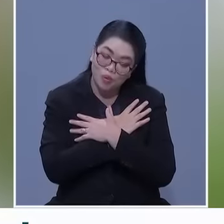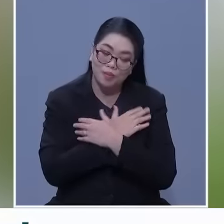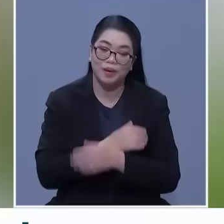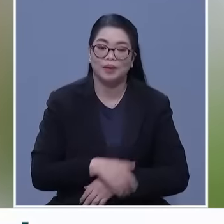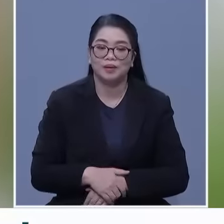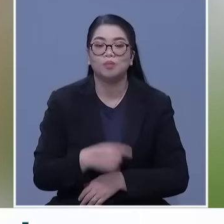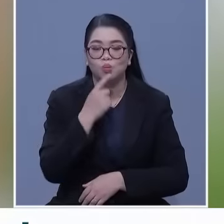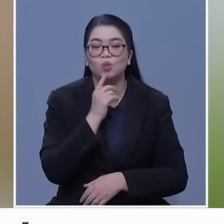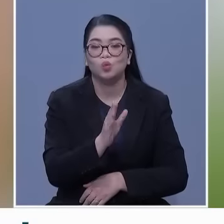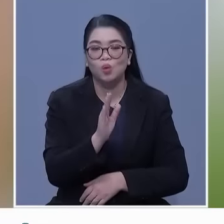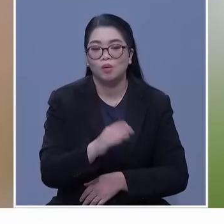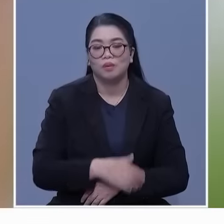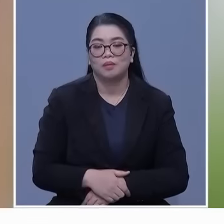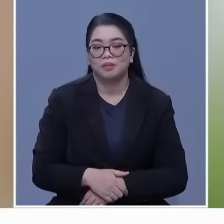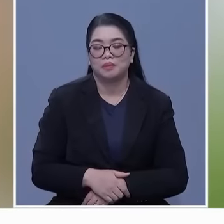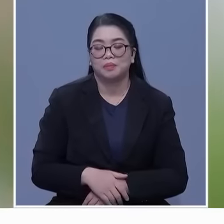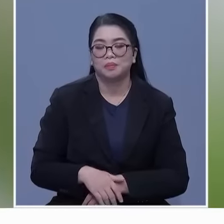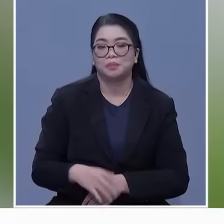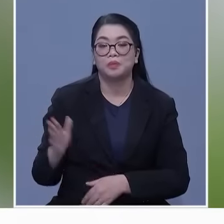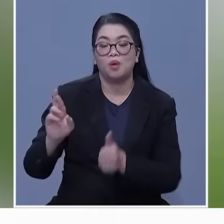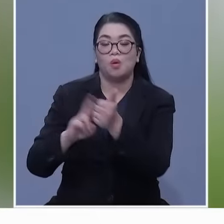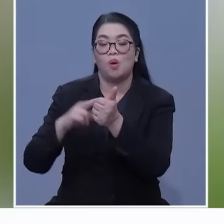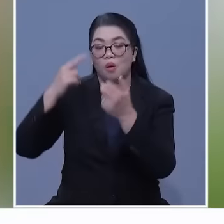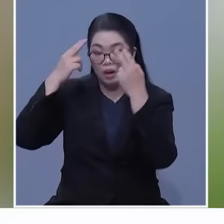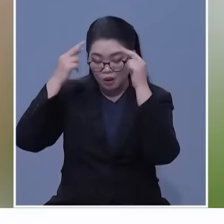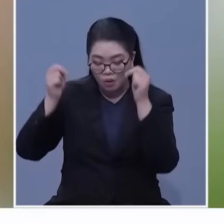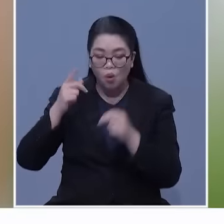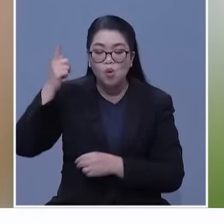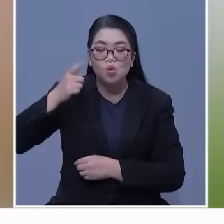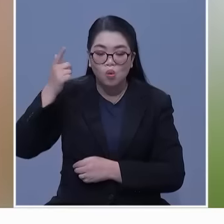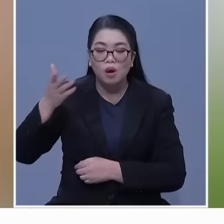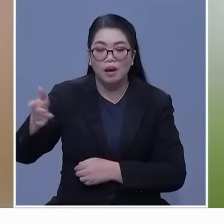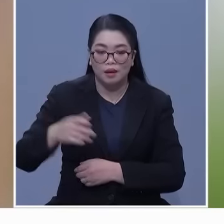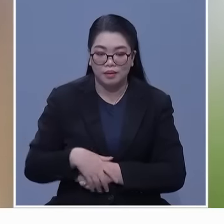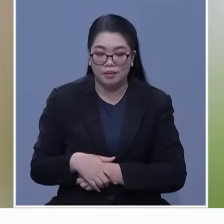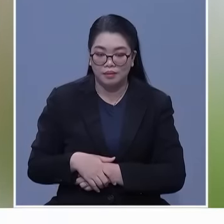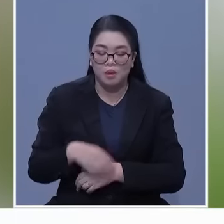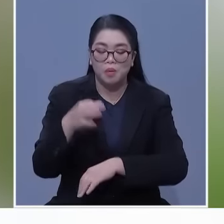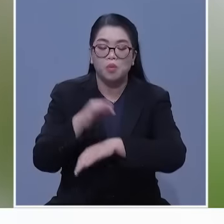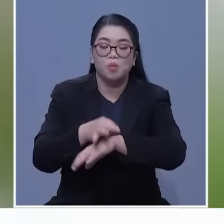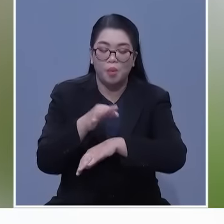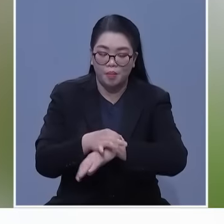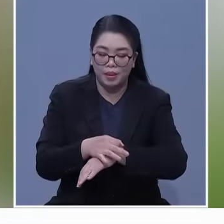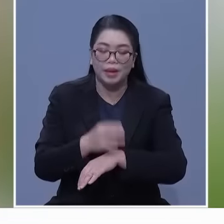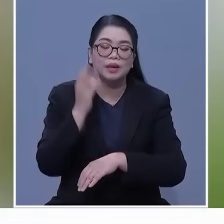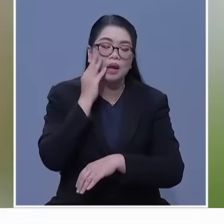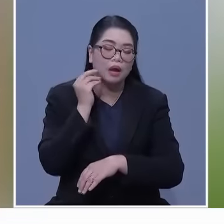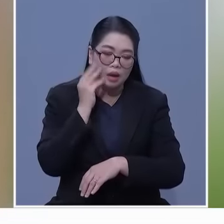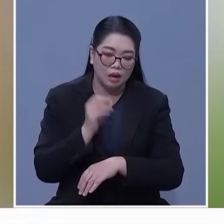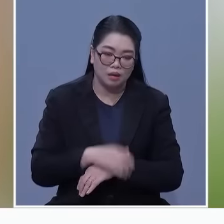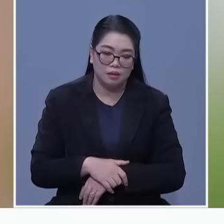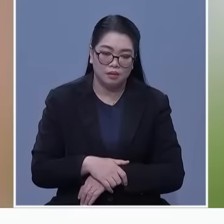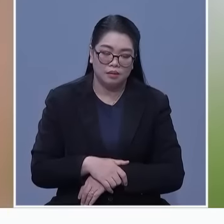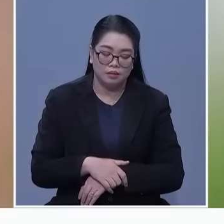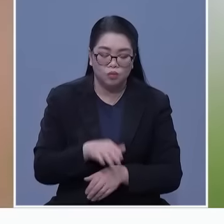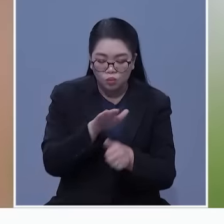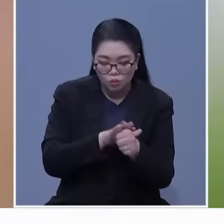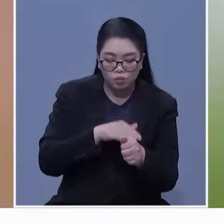งๆนะพลเอกประวิตรวงษ์สุวรรณลุงป้อมท่านน่ารักและมีความเมตต